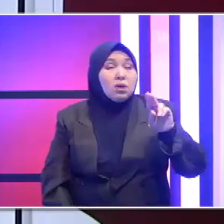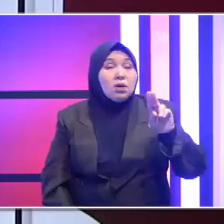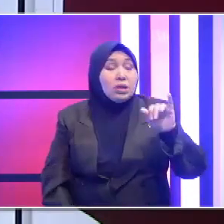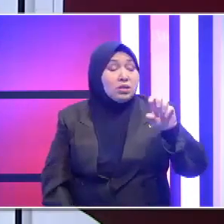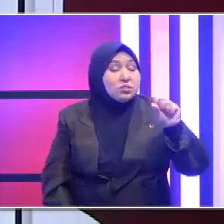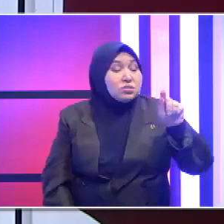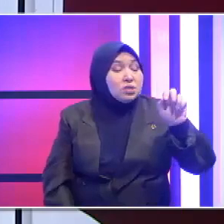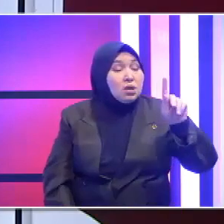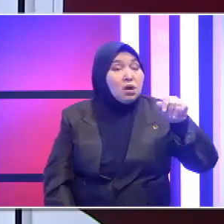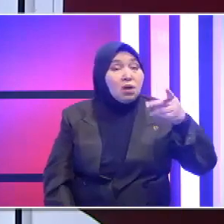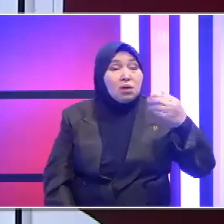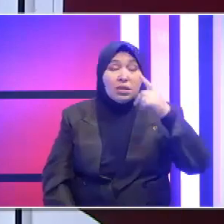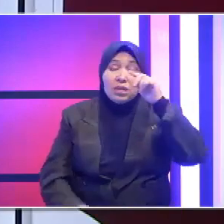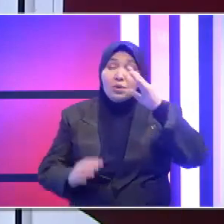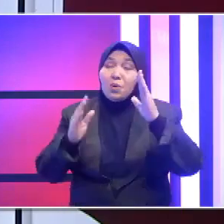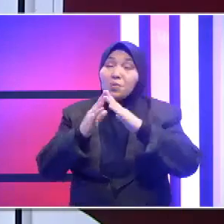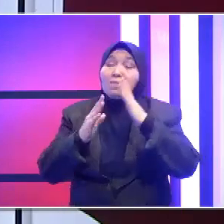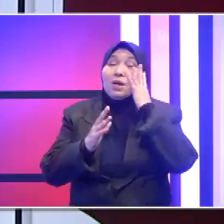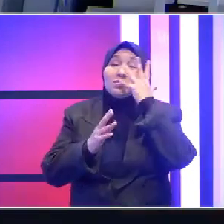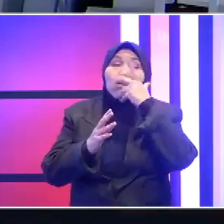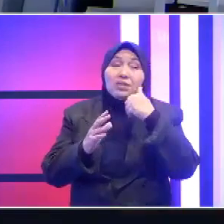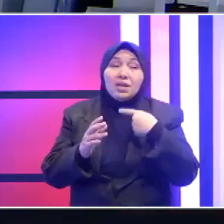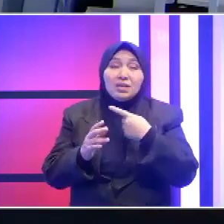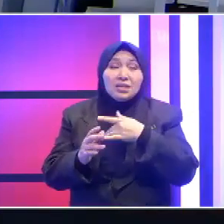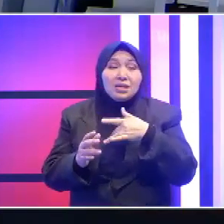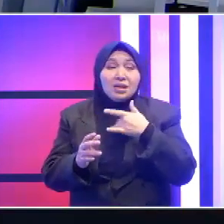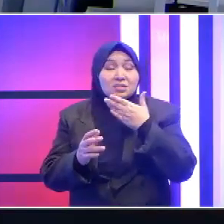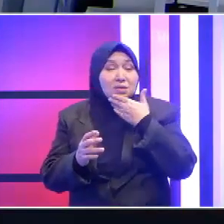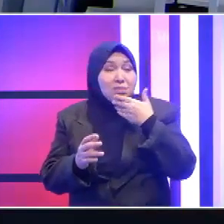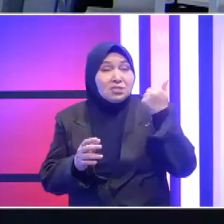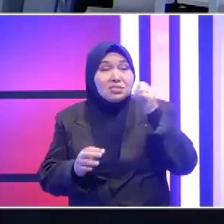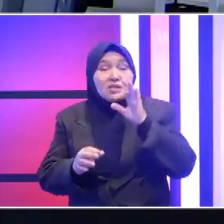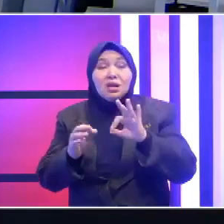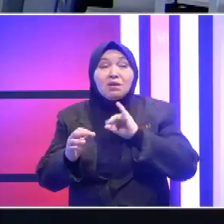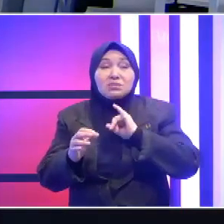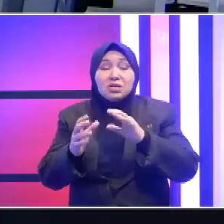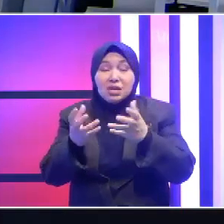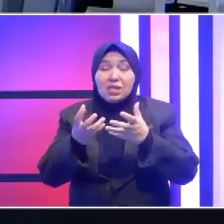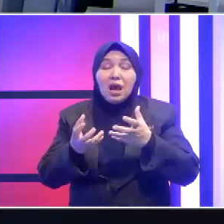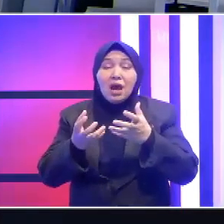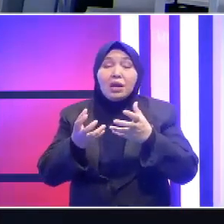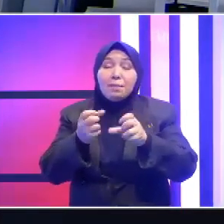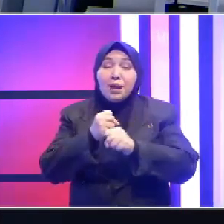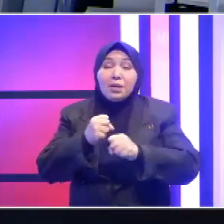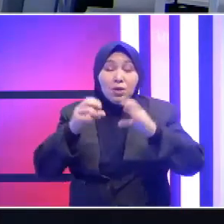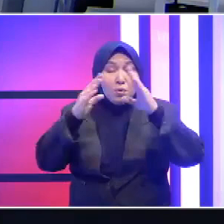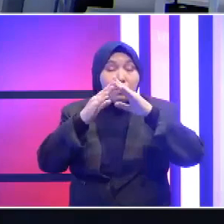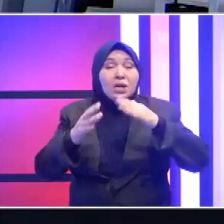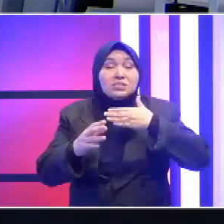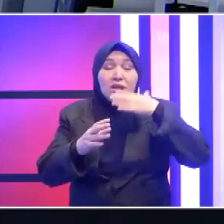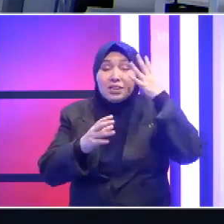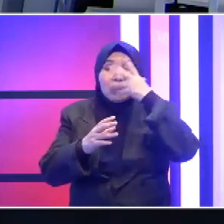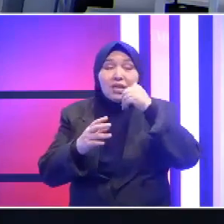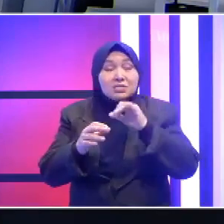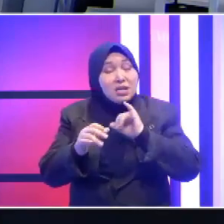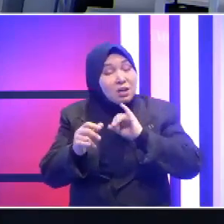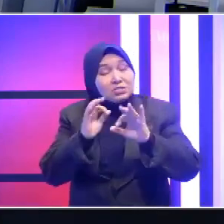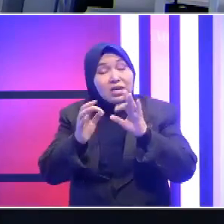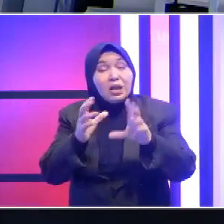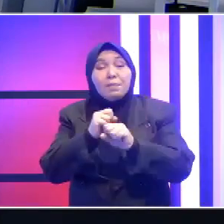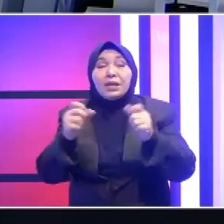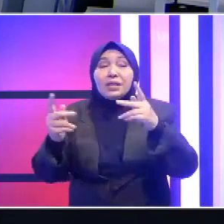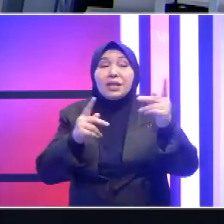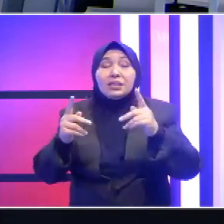keinginan saat nanti mumuh cantiknya ketika the web's new kalau saya ingin aku mah cantik best new kalau saya dapat